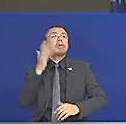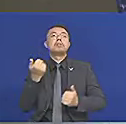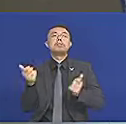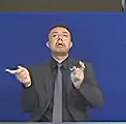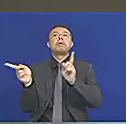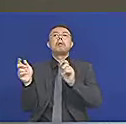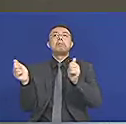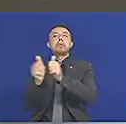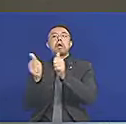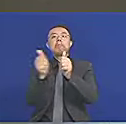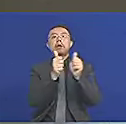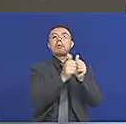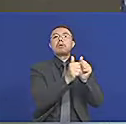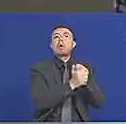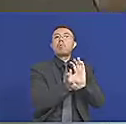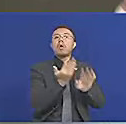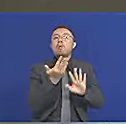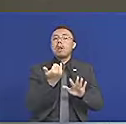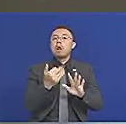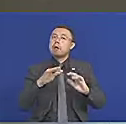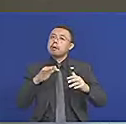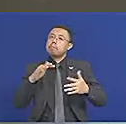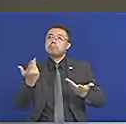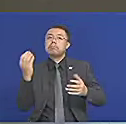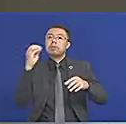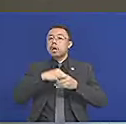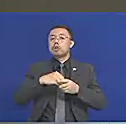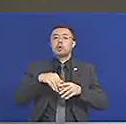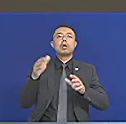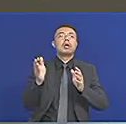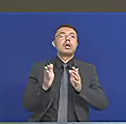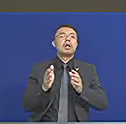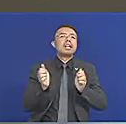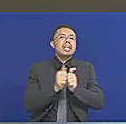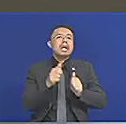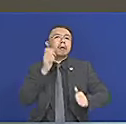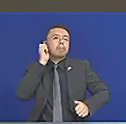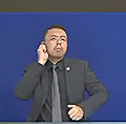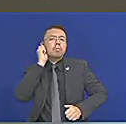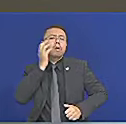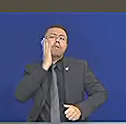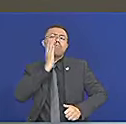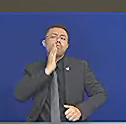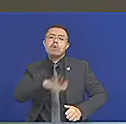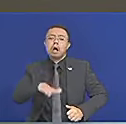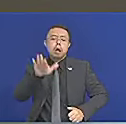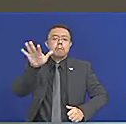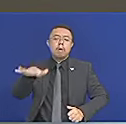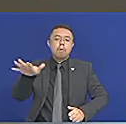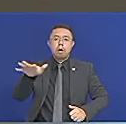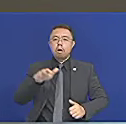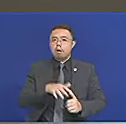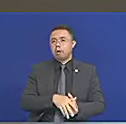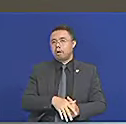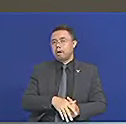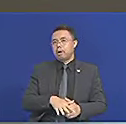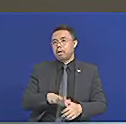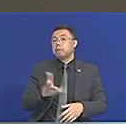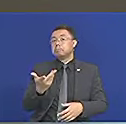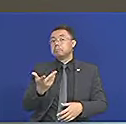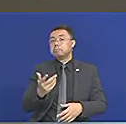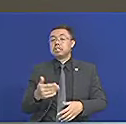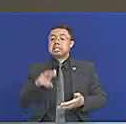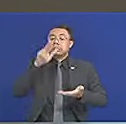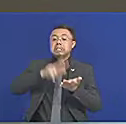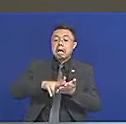menikah lagi, bahkan dengan wanita-wanita yang umurnya jauh lebih muda, baik secara